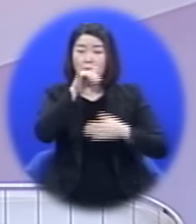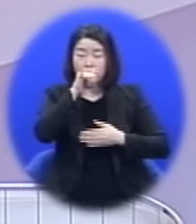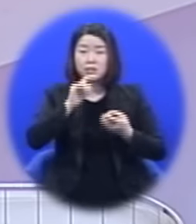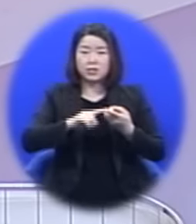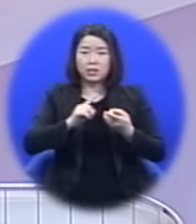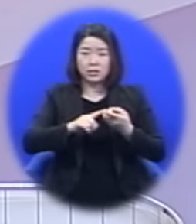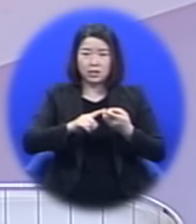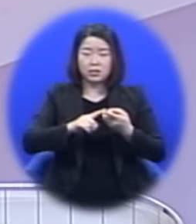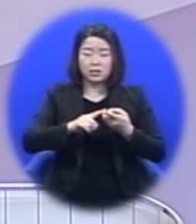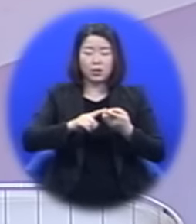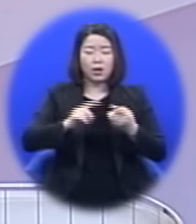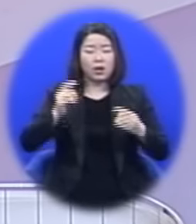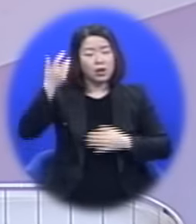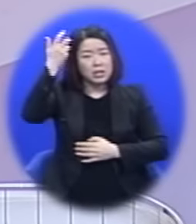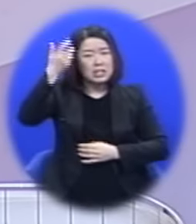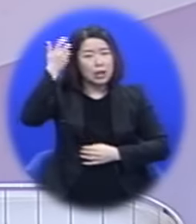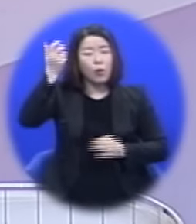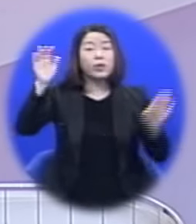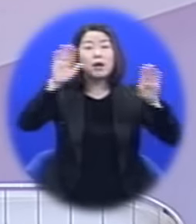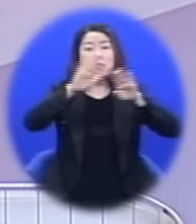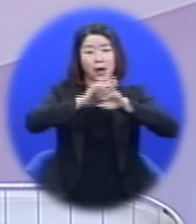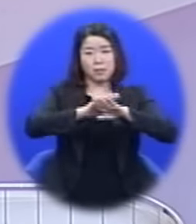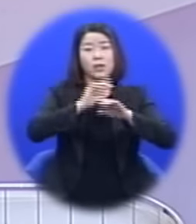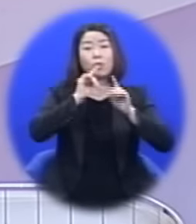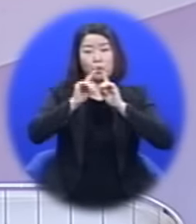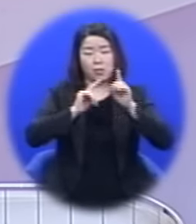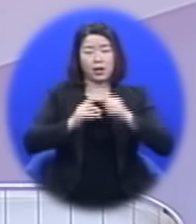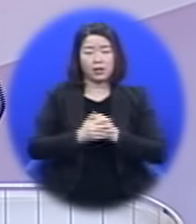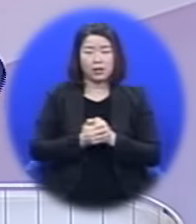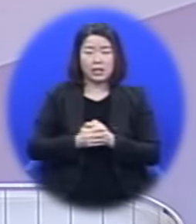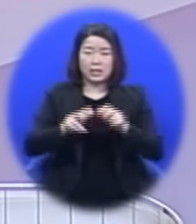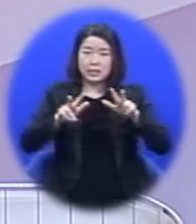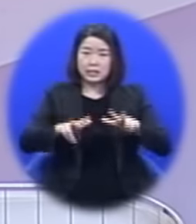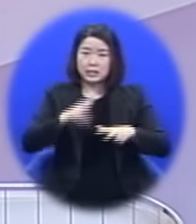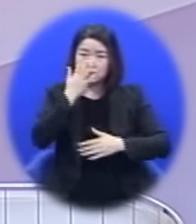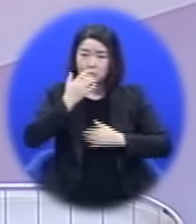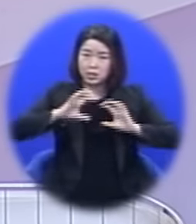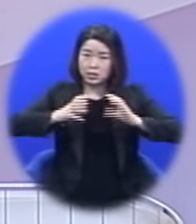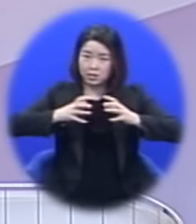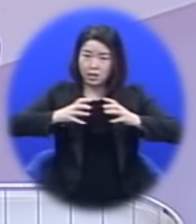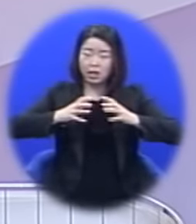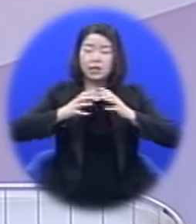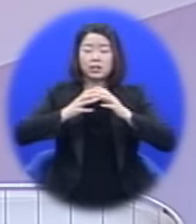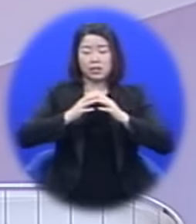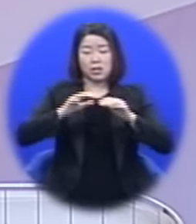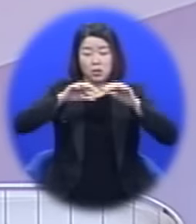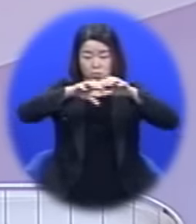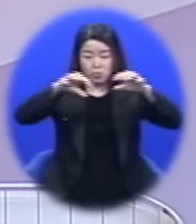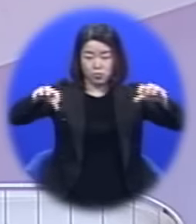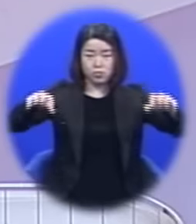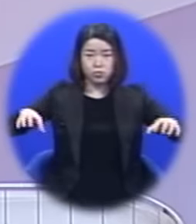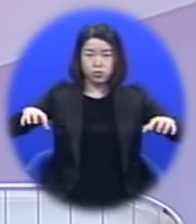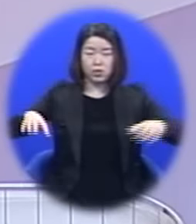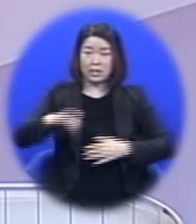영혼의 밤이라고 이야기를 합니다. 지금 이스라엘은 주변에 있는 나라들